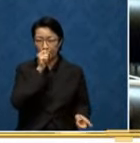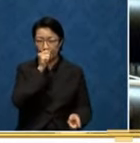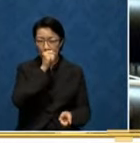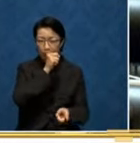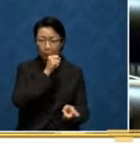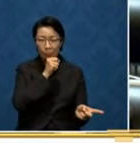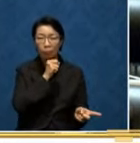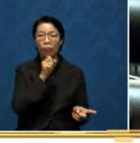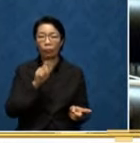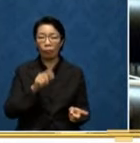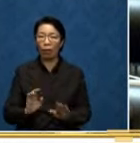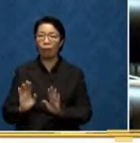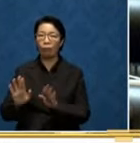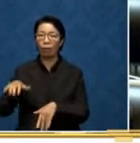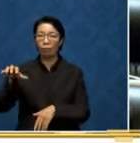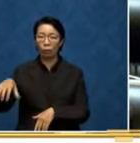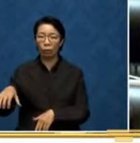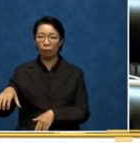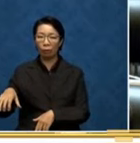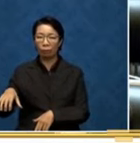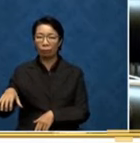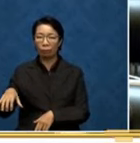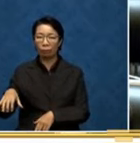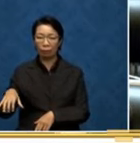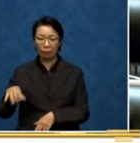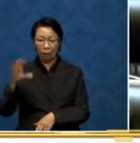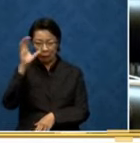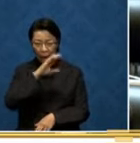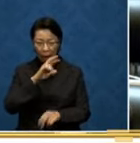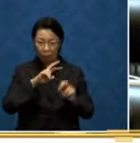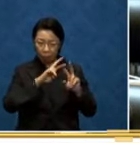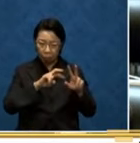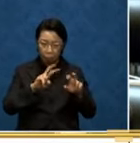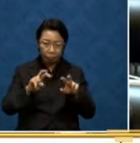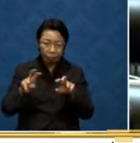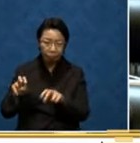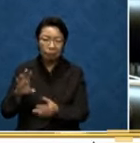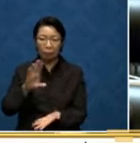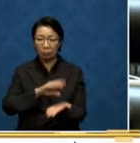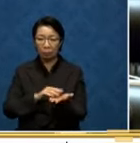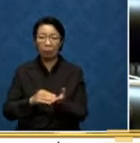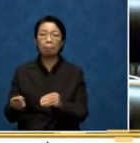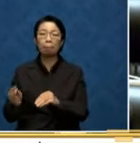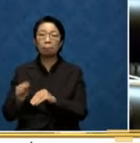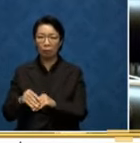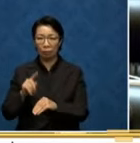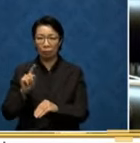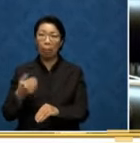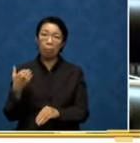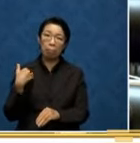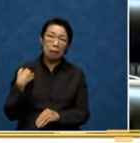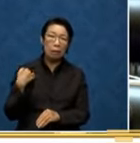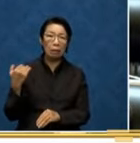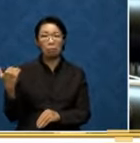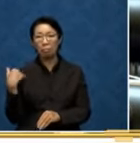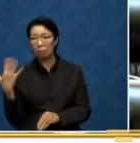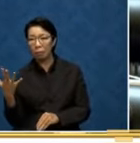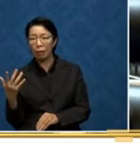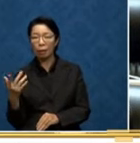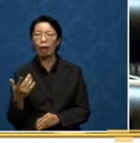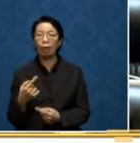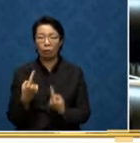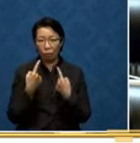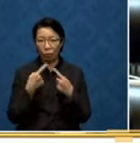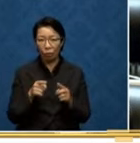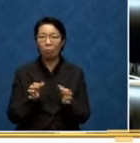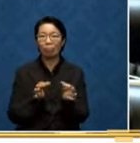อยากจะให้ทางหน่วยงานช่วยชี้แจงว่ามีการได้ติดตามเรื่องนี้หรือไม่นะครับเพราะว่าเคสที่อยู่นอกระบบเนี่ยก็ค่อนข้างผมคิด